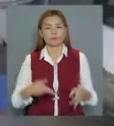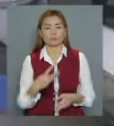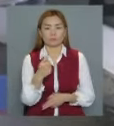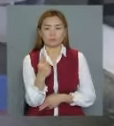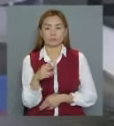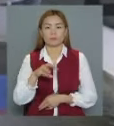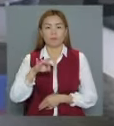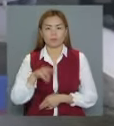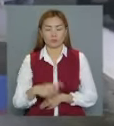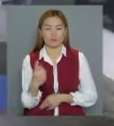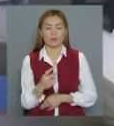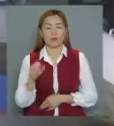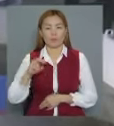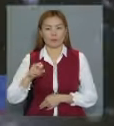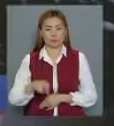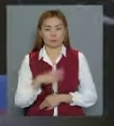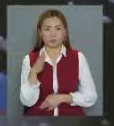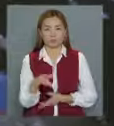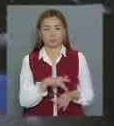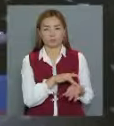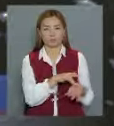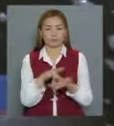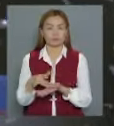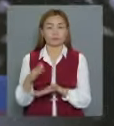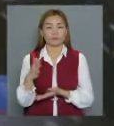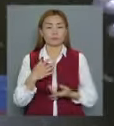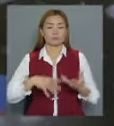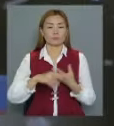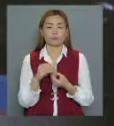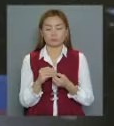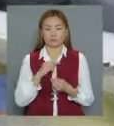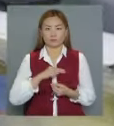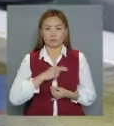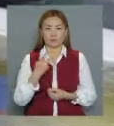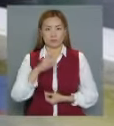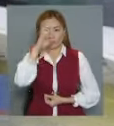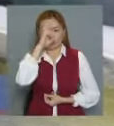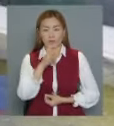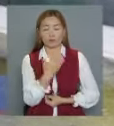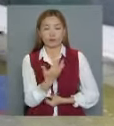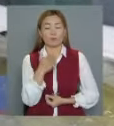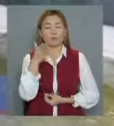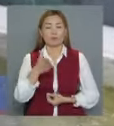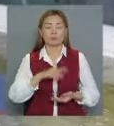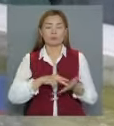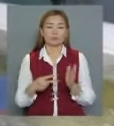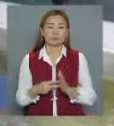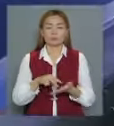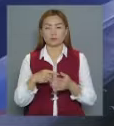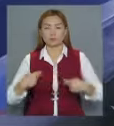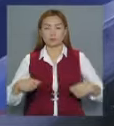31 наурыз бен 1 сәуір аралығына жоспарланған. Іс-сапар барысында екі ел өкілдерінің алдағы жылдарға арналған